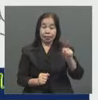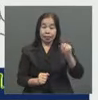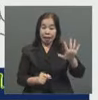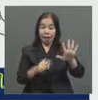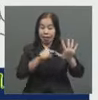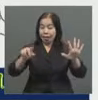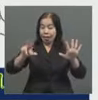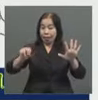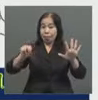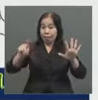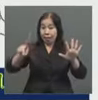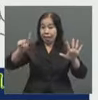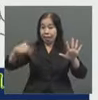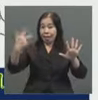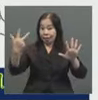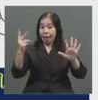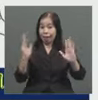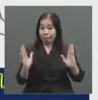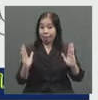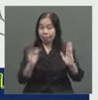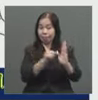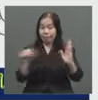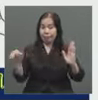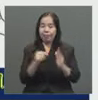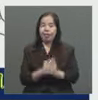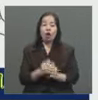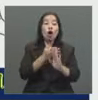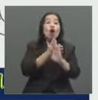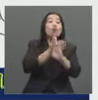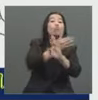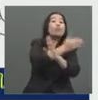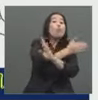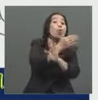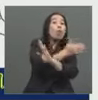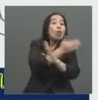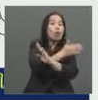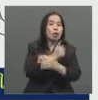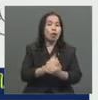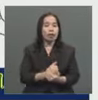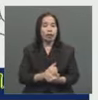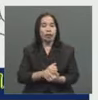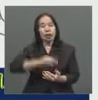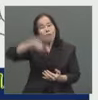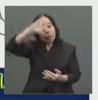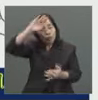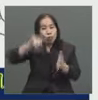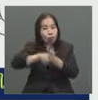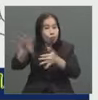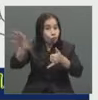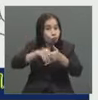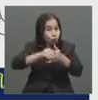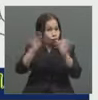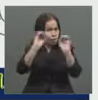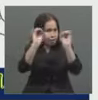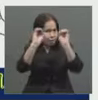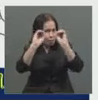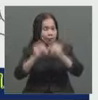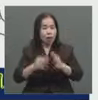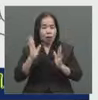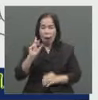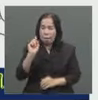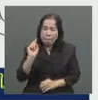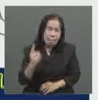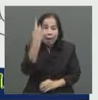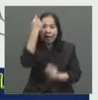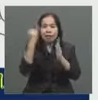ถึง 31 มีนาคมซึ่งก่อนหน้านี้ไม่ได้มีผู้ป่วยจังหวัดที่พบผู้ป่วยรายใหม่ในช่ว